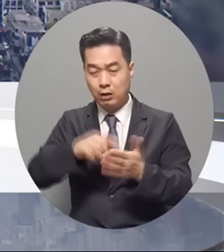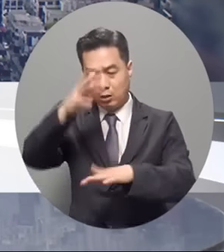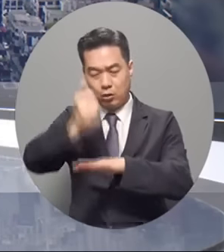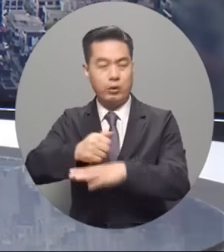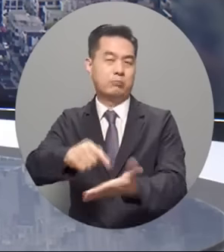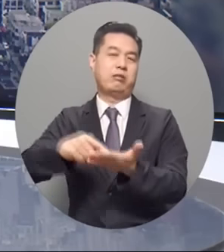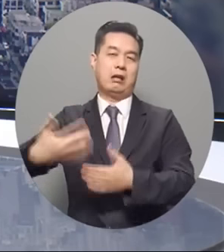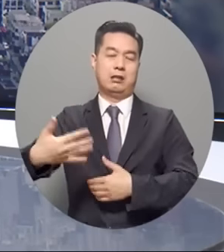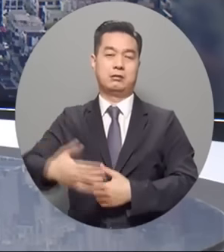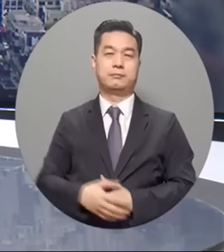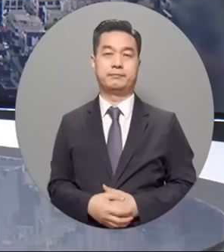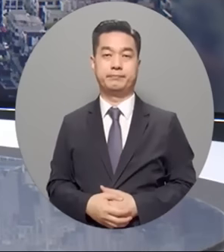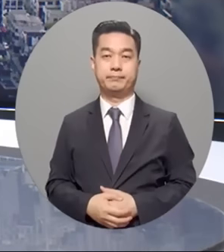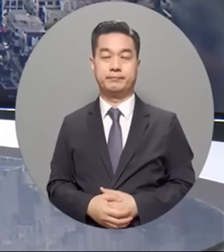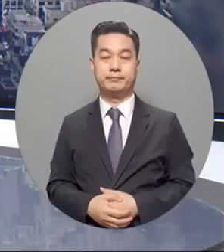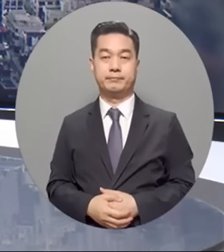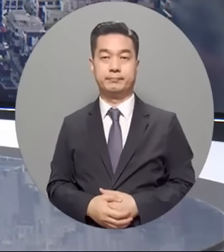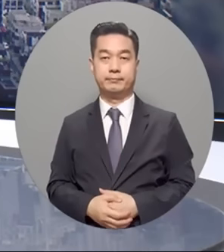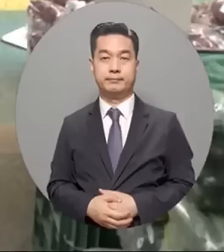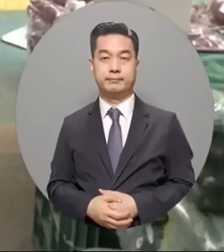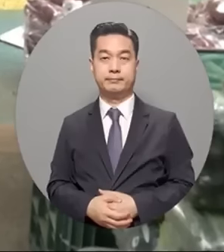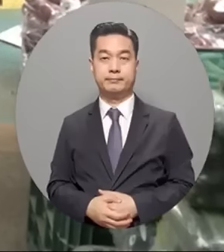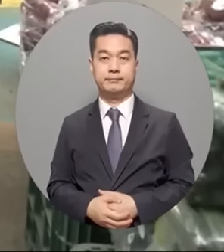이어서 박윤수 기자의 보도입니다.